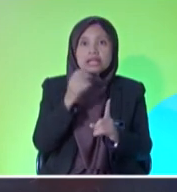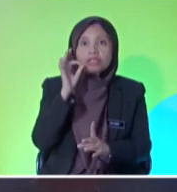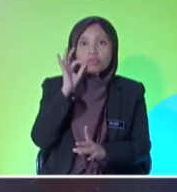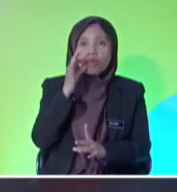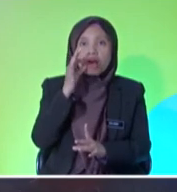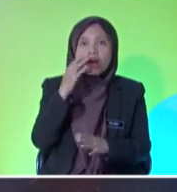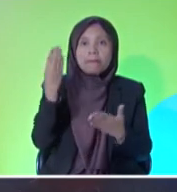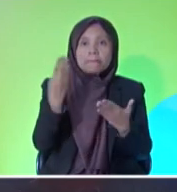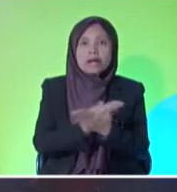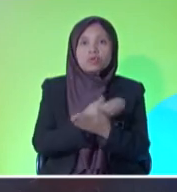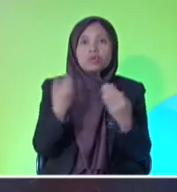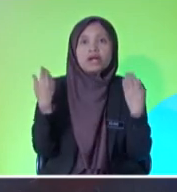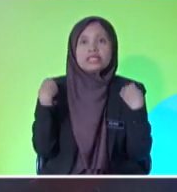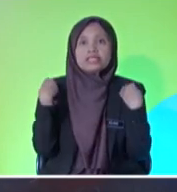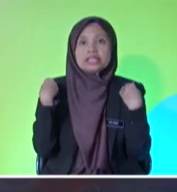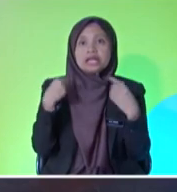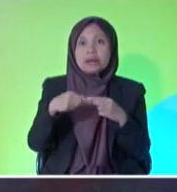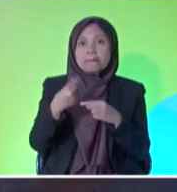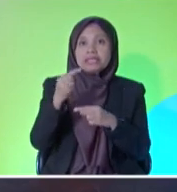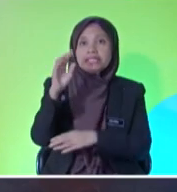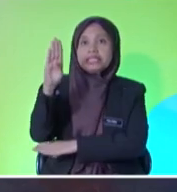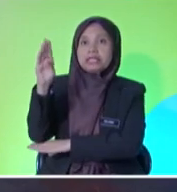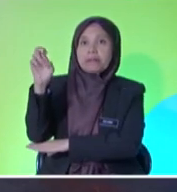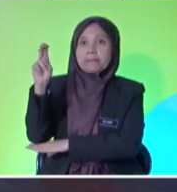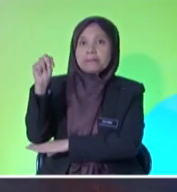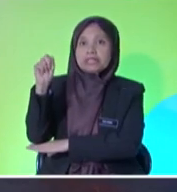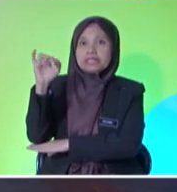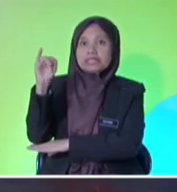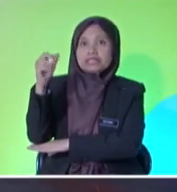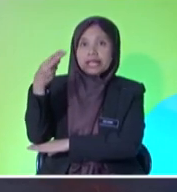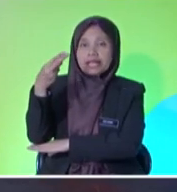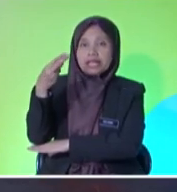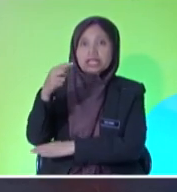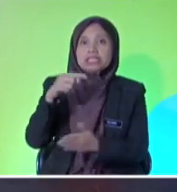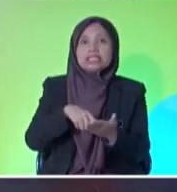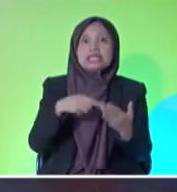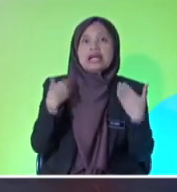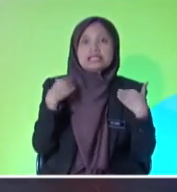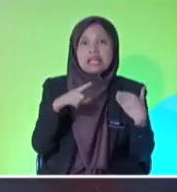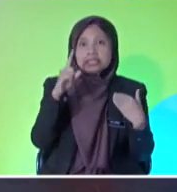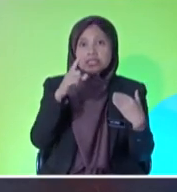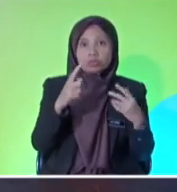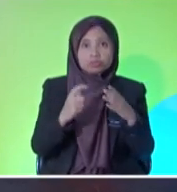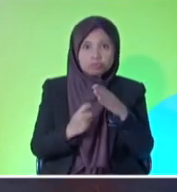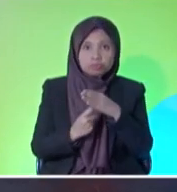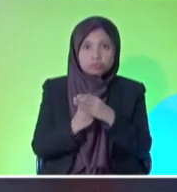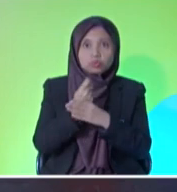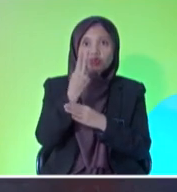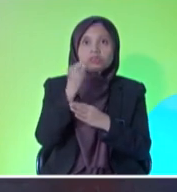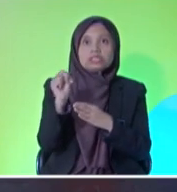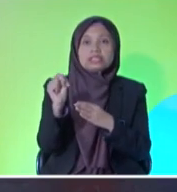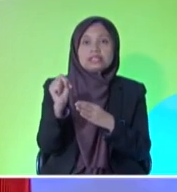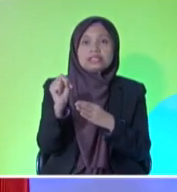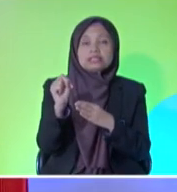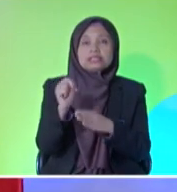keluar biji benihnya jadi ini adalah satu pembesaran kalau kita tengok biasanya hewan ada kita hidup tapi untuk tumbuhan